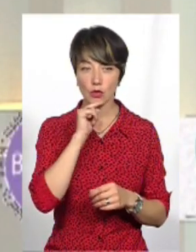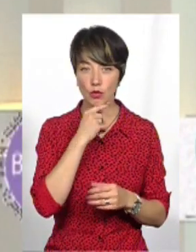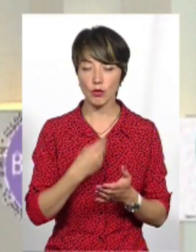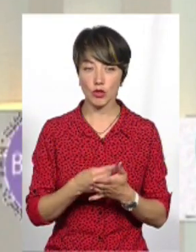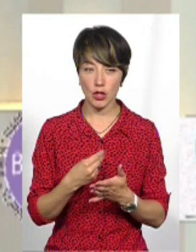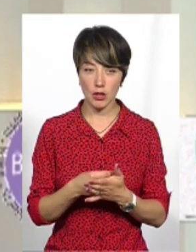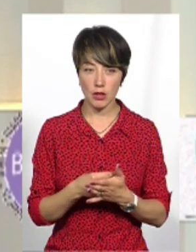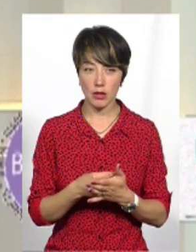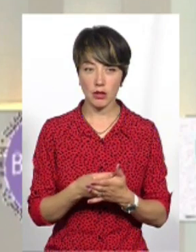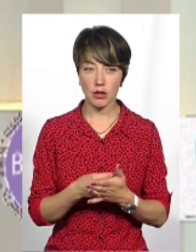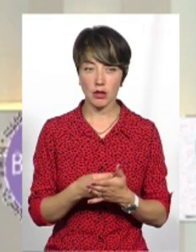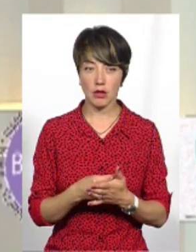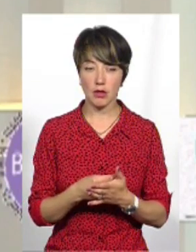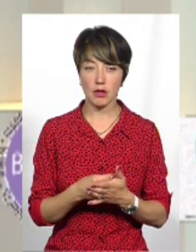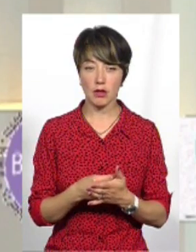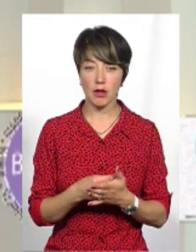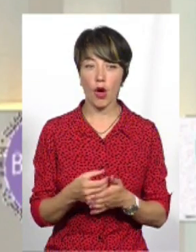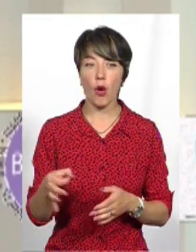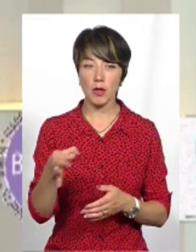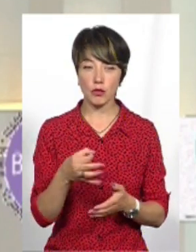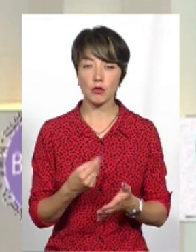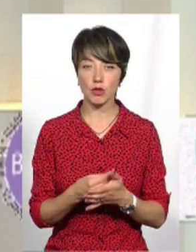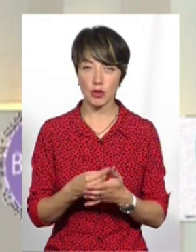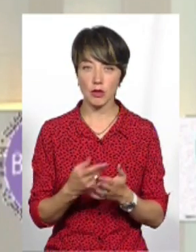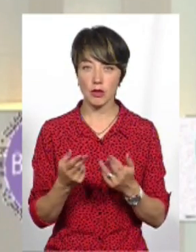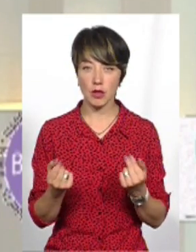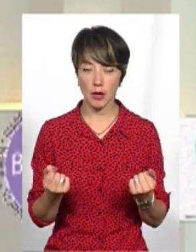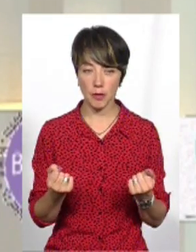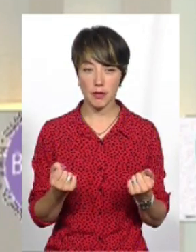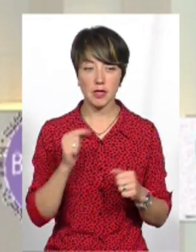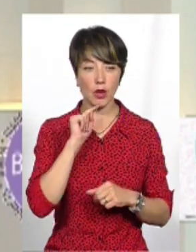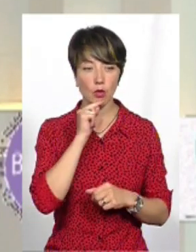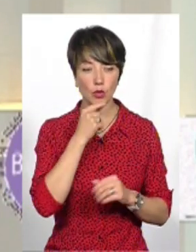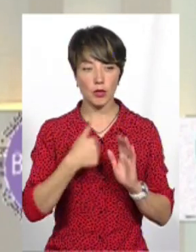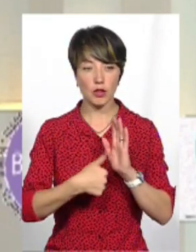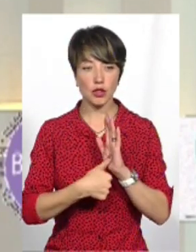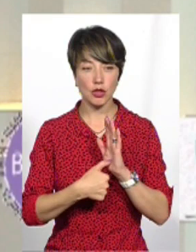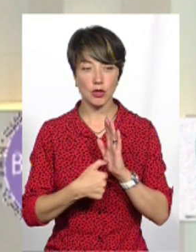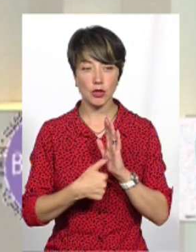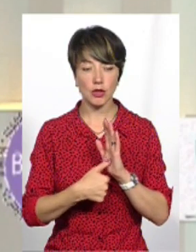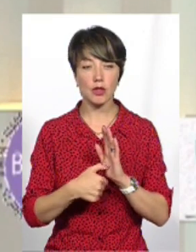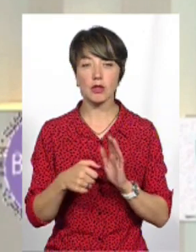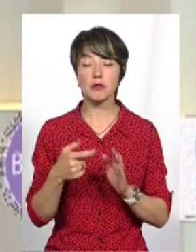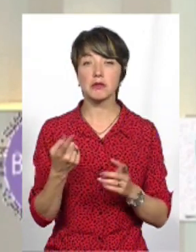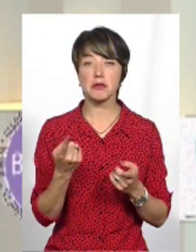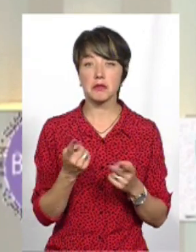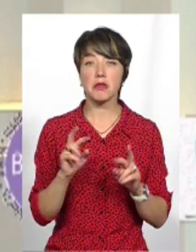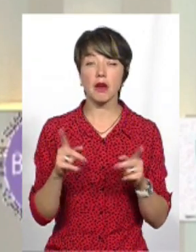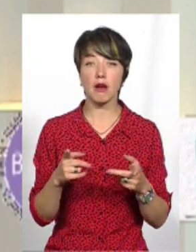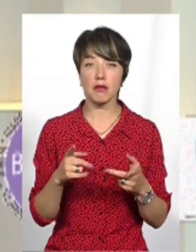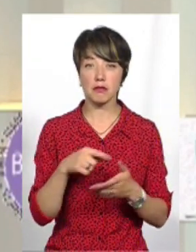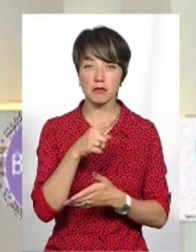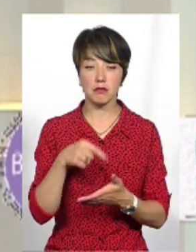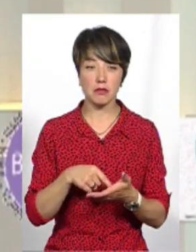бюджет. Тобто було 1 200 000, ми поставили... В обласному бюджету? Обласному бюджету, так. Зекономили 600 тисяч. За рахунок чого? За рахунок того,